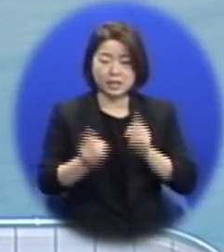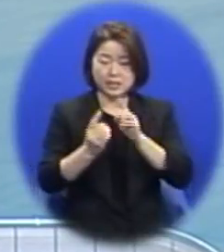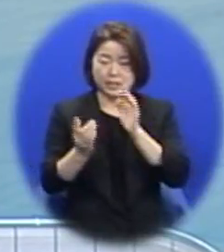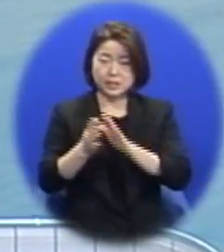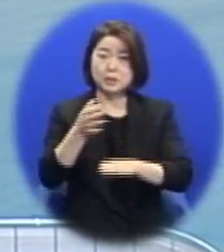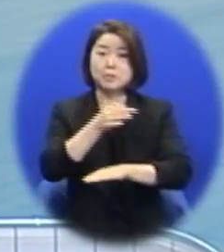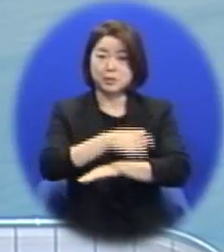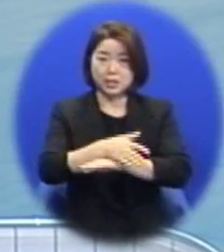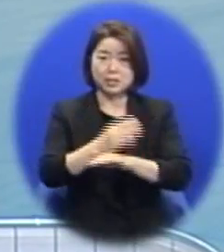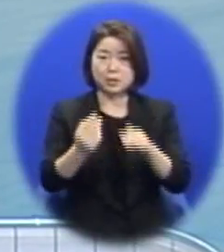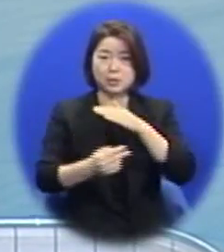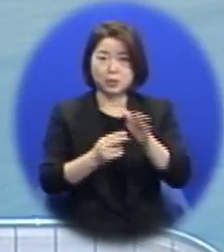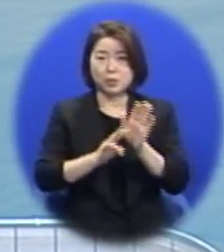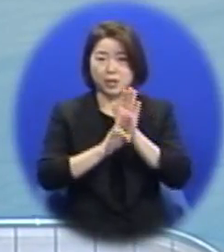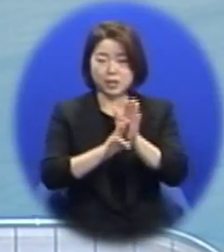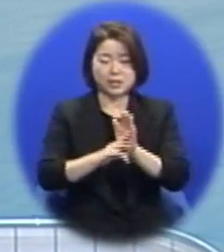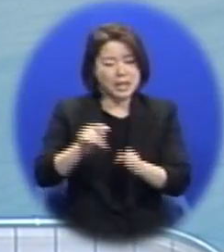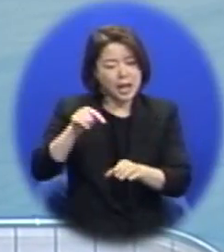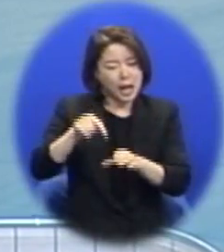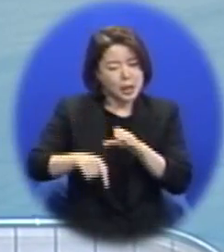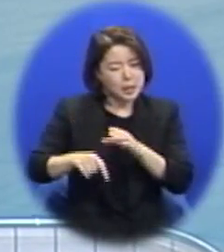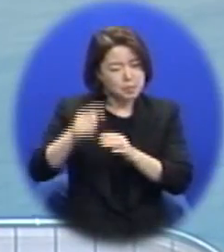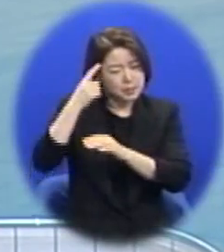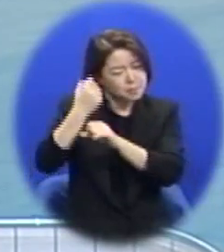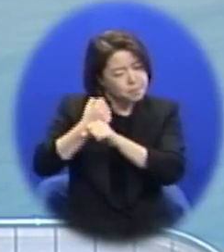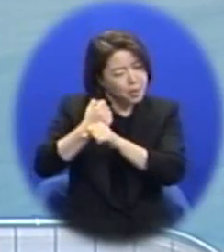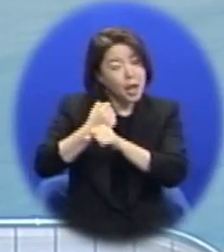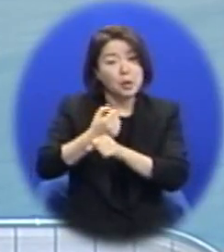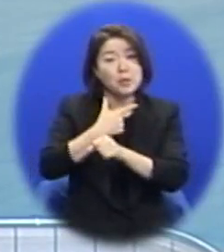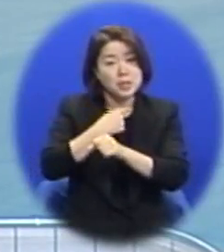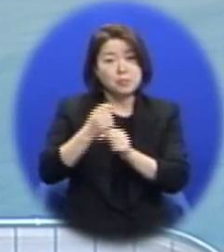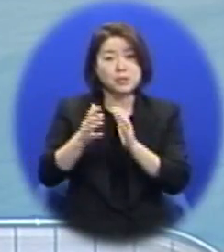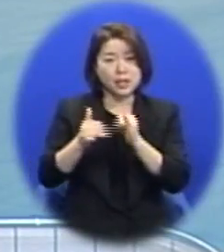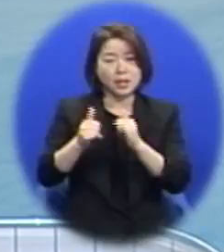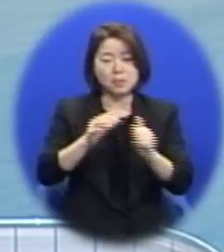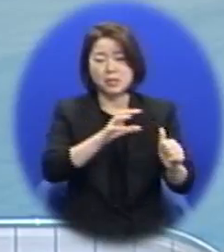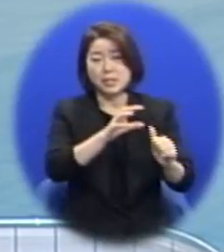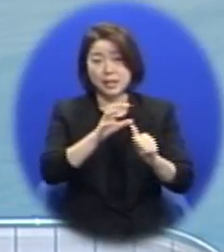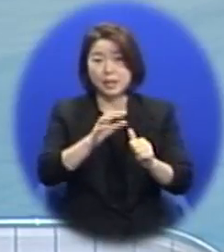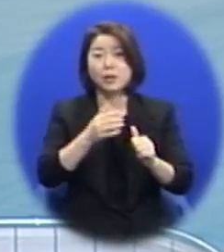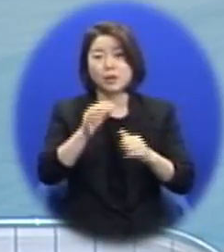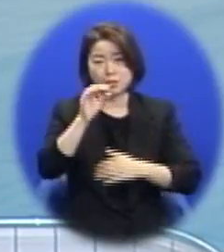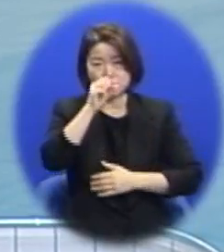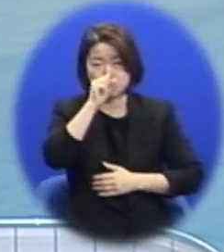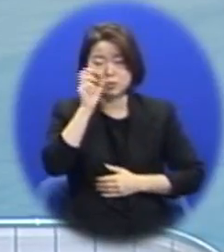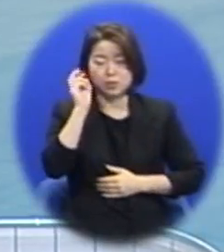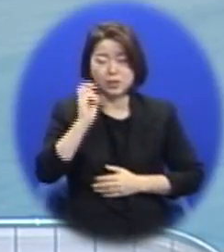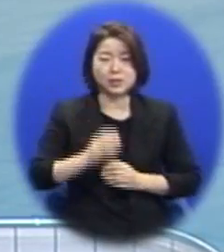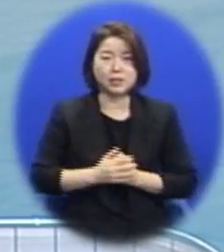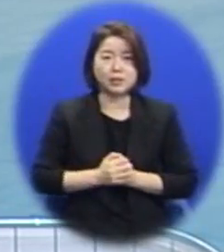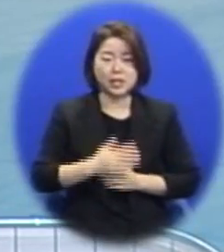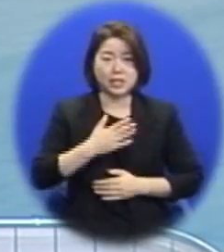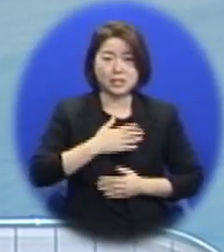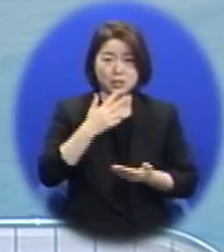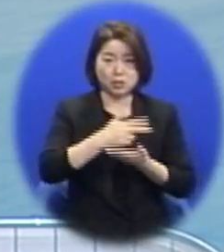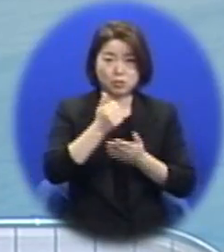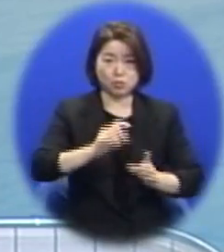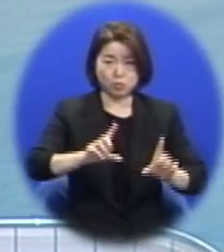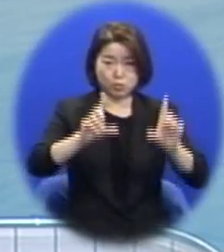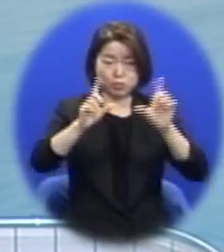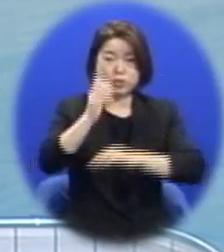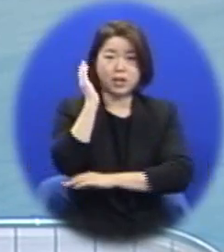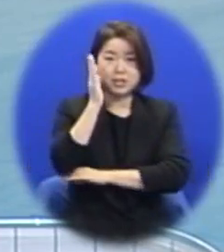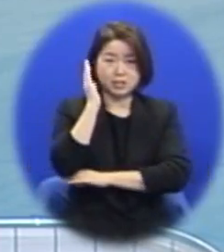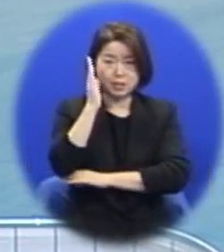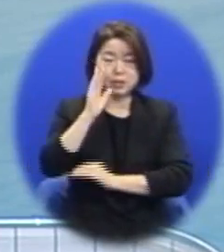사서 요한계시록을 더 깊이 연구하고 싶으신 분들은 활용하시면 되겠습니다. 저는 주일 설교 때